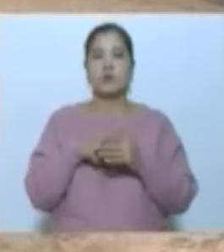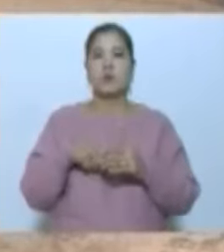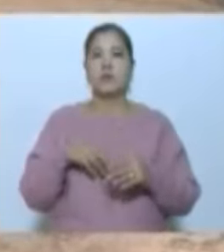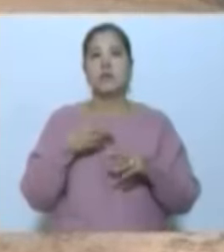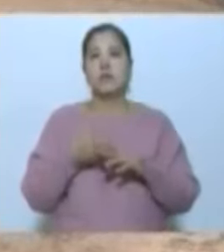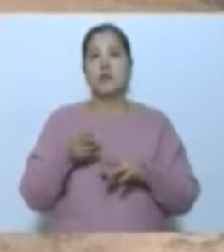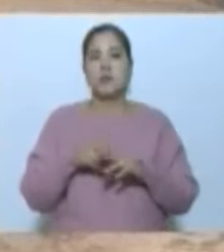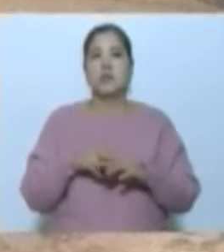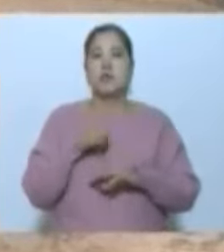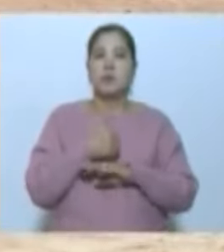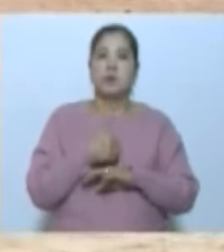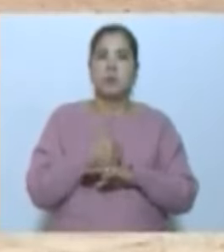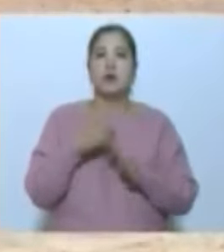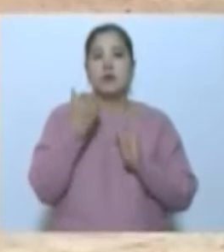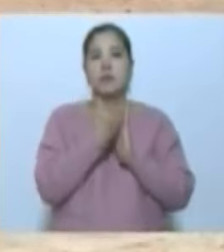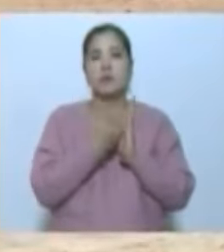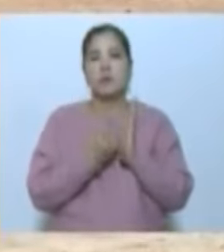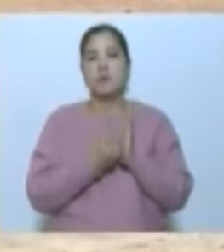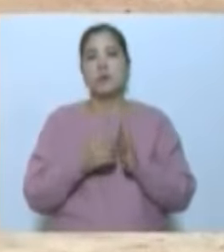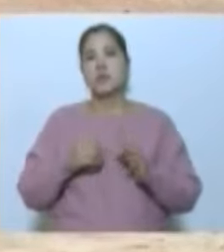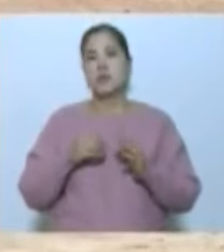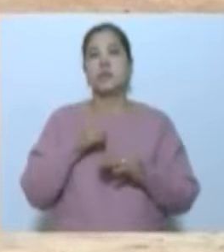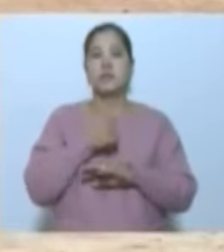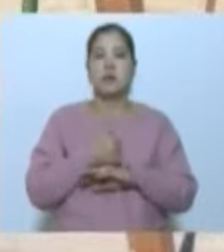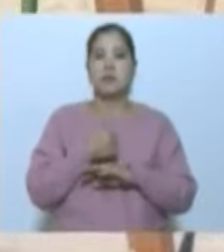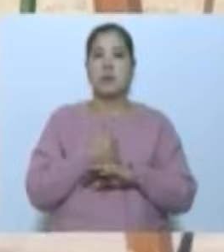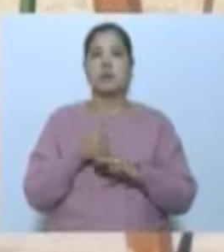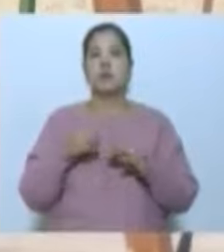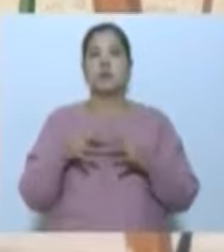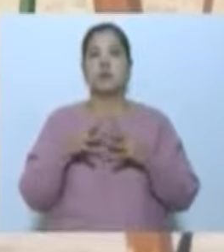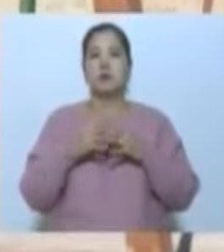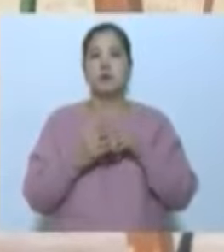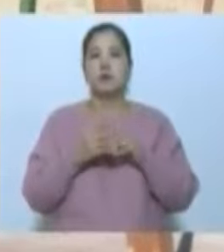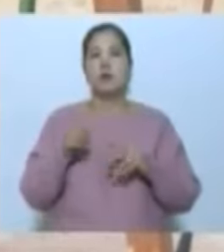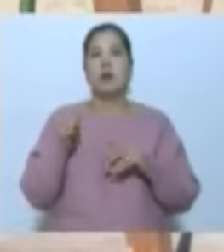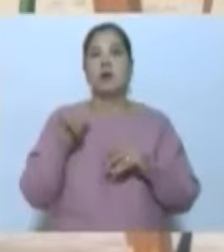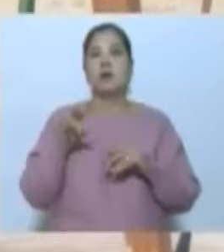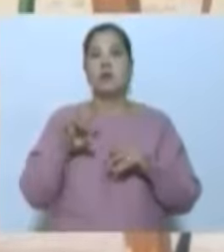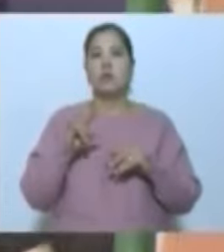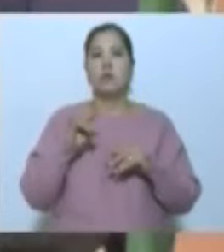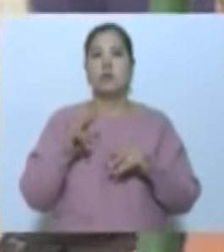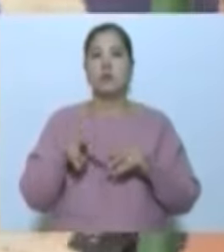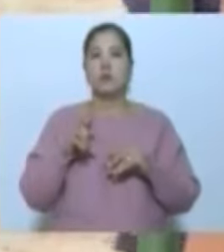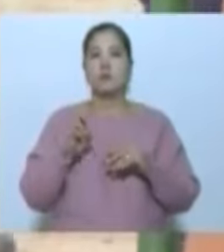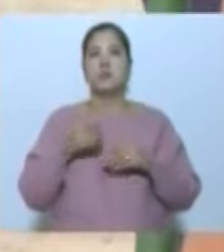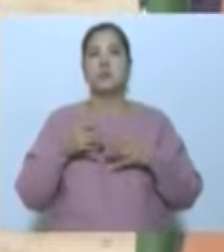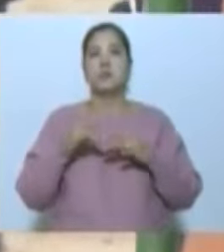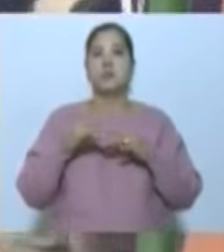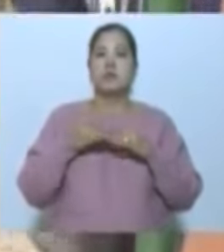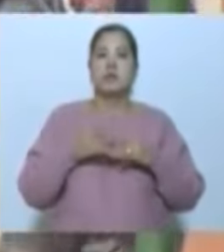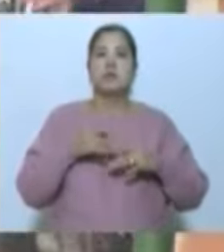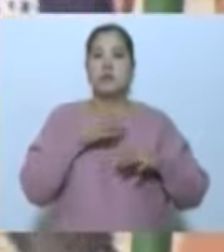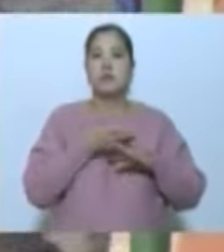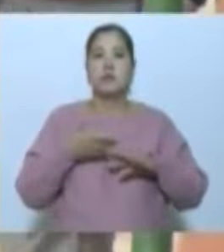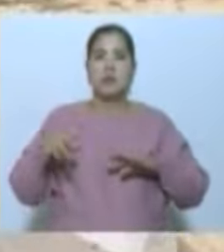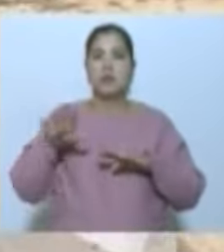Также замаким упомянул, что в планах администрации района включение Кшымрау в программу «Аул Ельбисега». Благодаря этому сельчане могут рассчитывать на